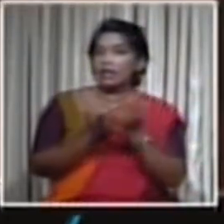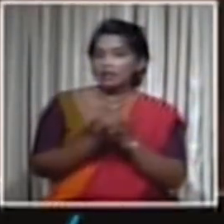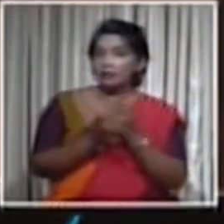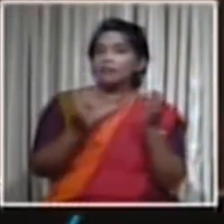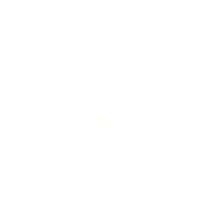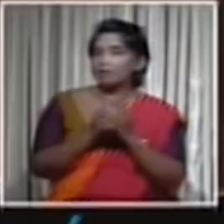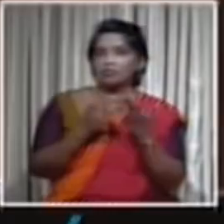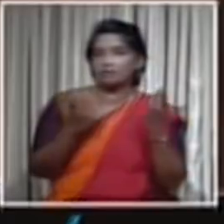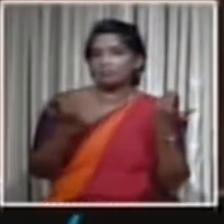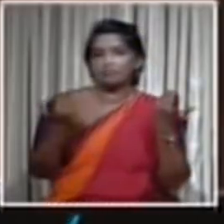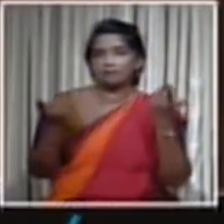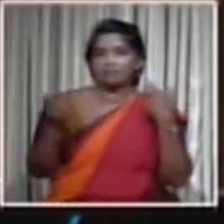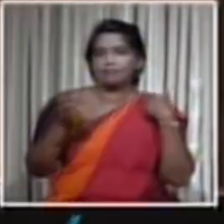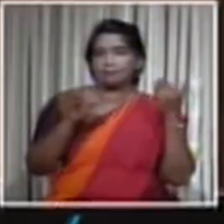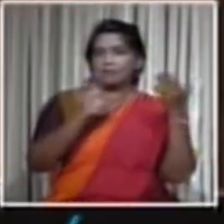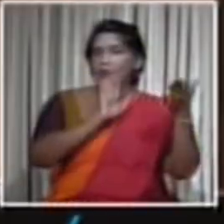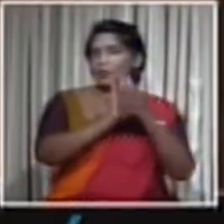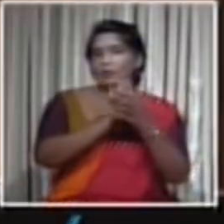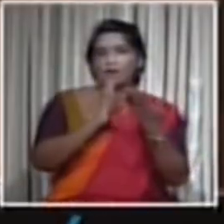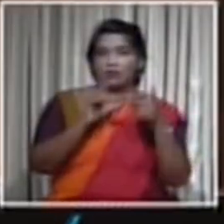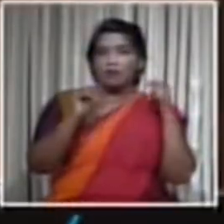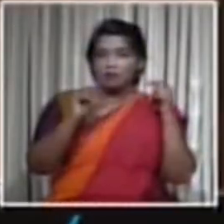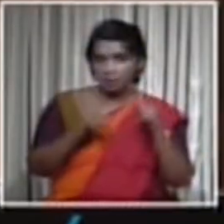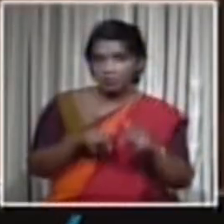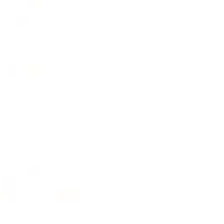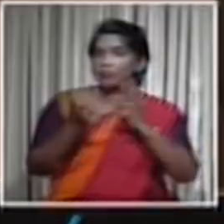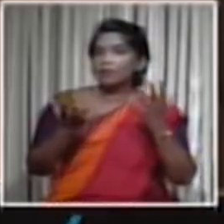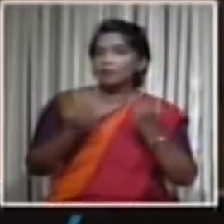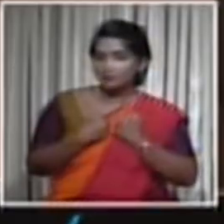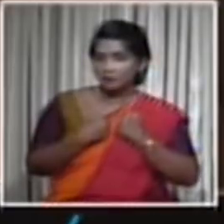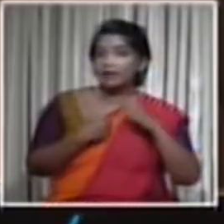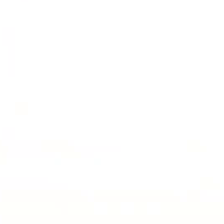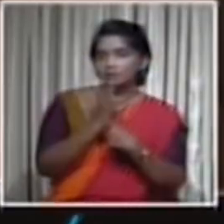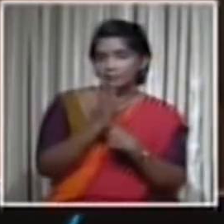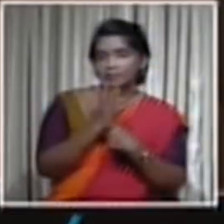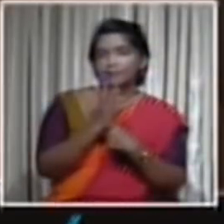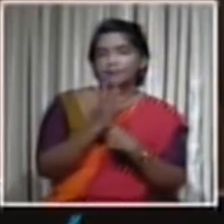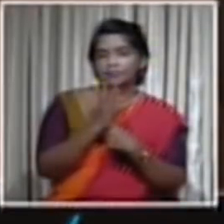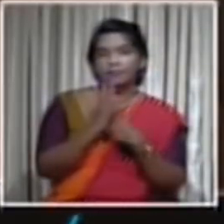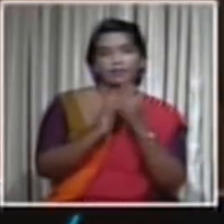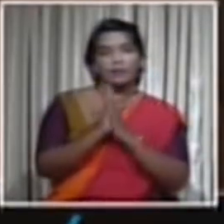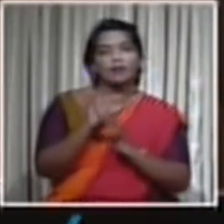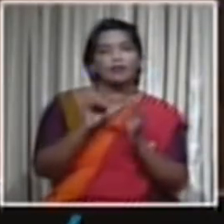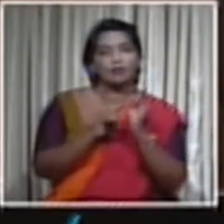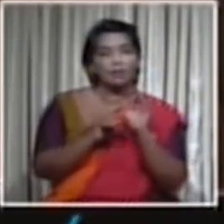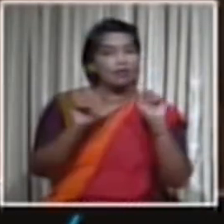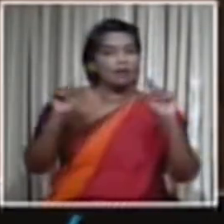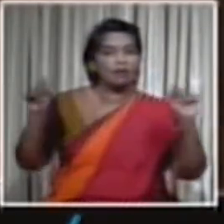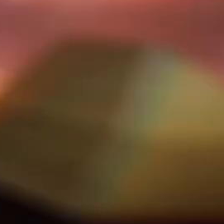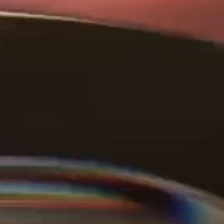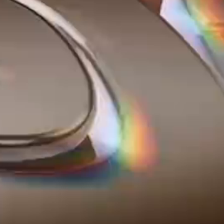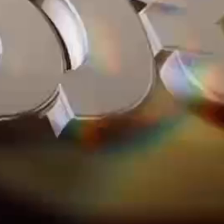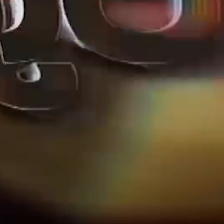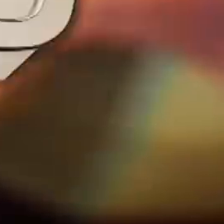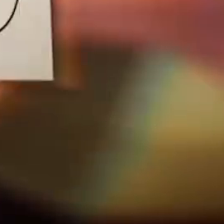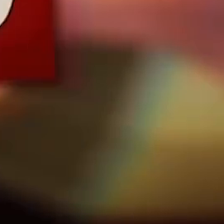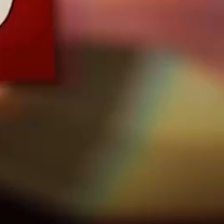කණ්ඩායම තාම අපිට සම්බන්ධ කරගන්න බැරි වුණා අද ඒ උදවගේ කැමැත්ත අරගෙන හෙට උදේට මන්ත්‍රීවරු කණ්ඩායම නම් කරන්න බලාපොරොත්තු වෙනවා